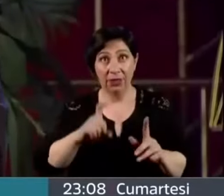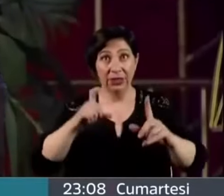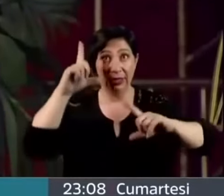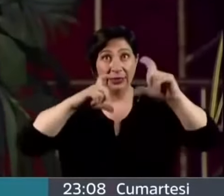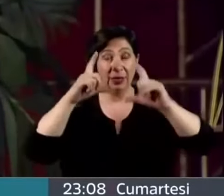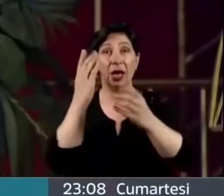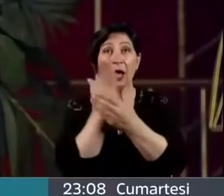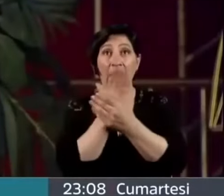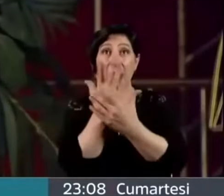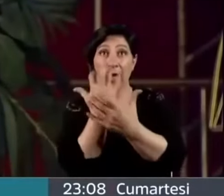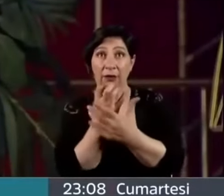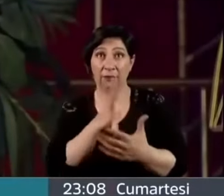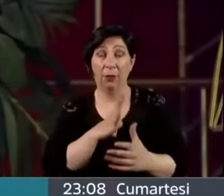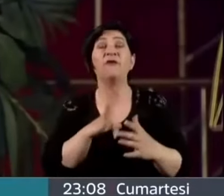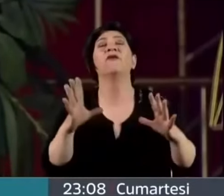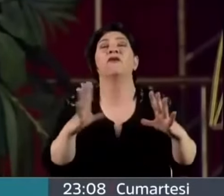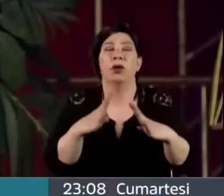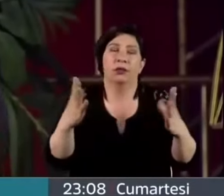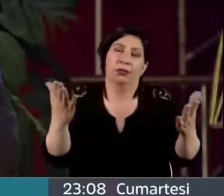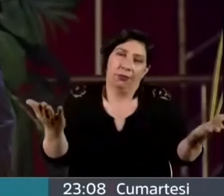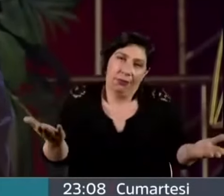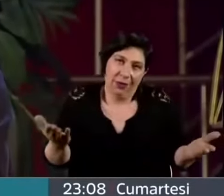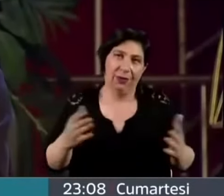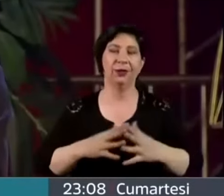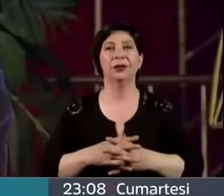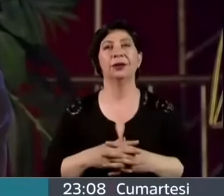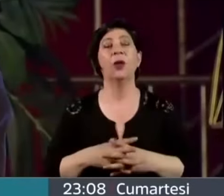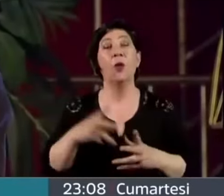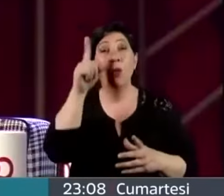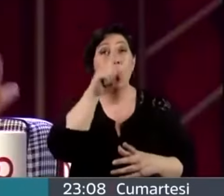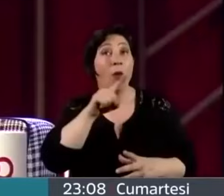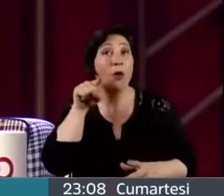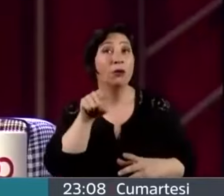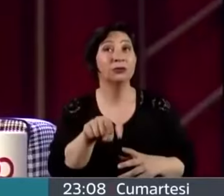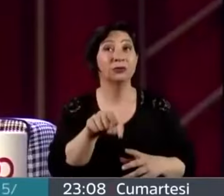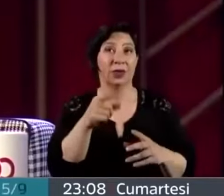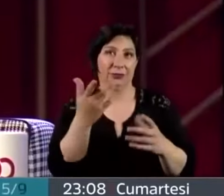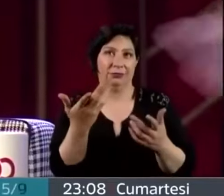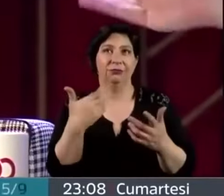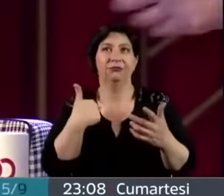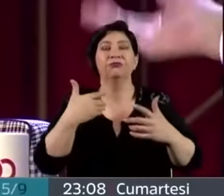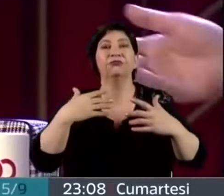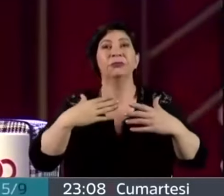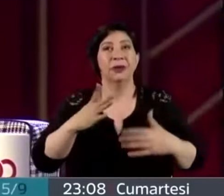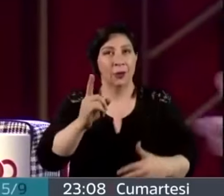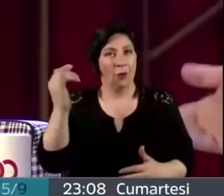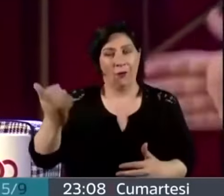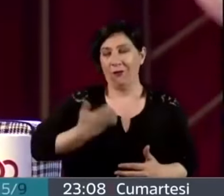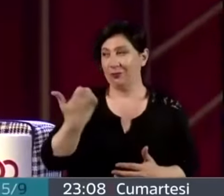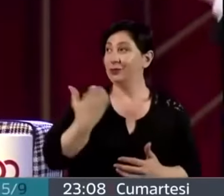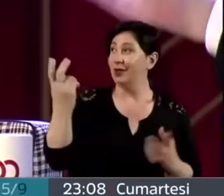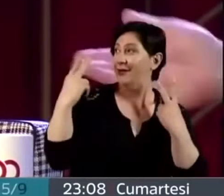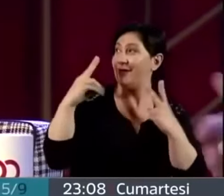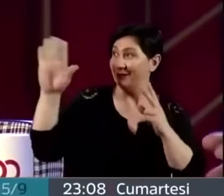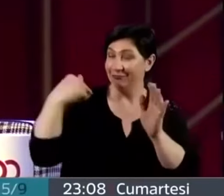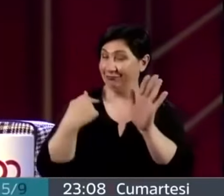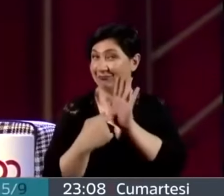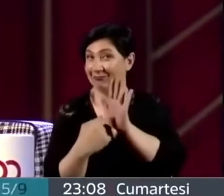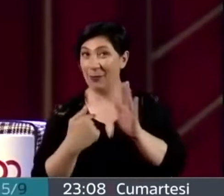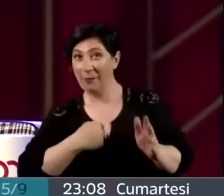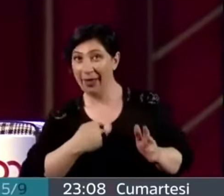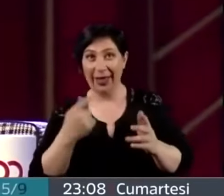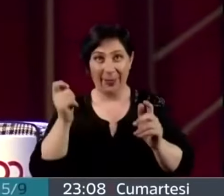Bir kaydı maydı falan. Var tabii var. Ki. Var. Ondan dolayı yani şey Fashion Week'te de yaptın. Miami'de, övünür müsünüz? Arkadaşlarınıza gösterir misiniz